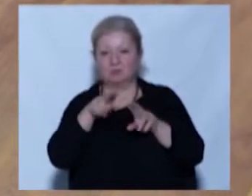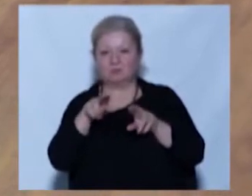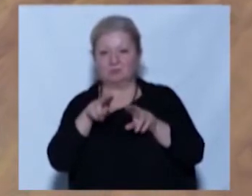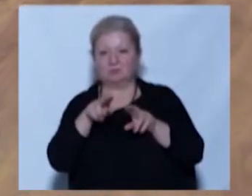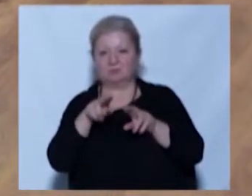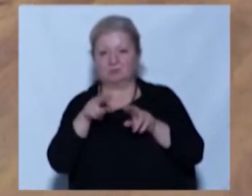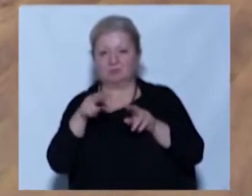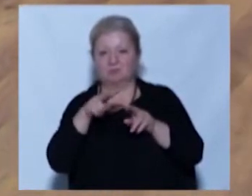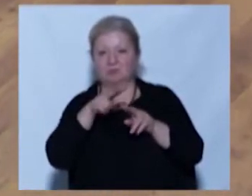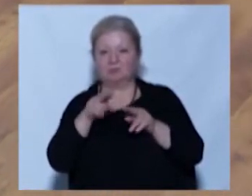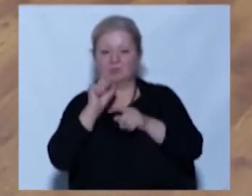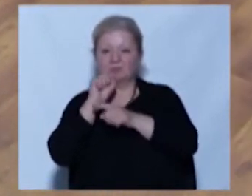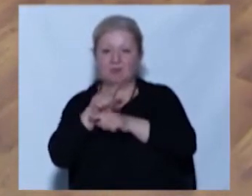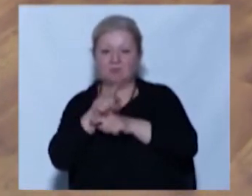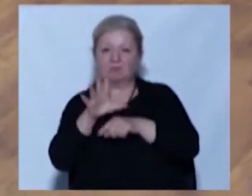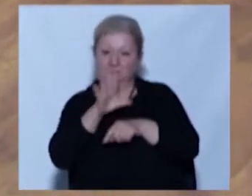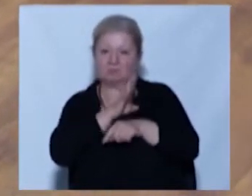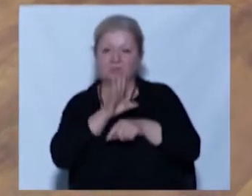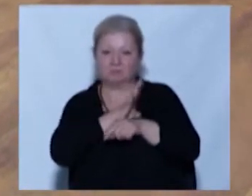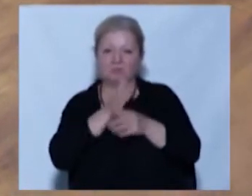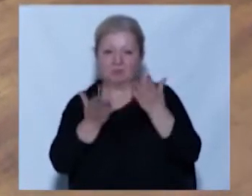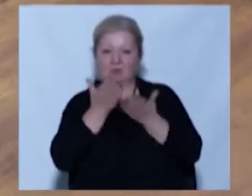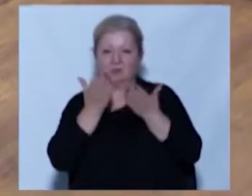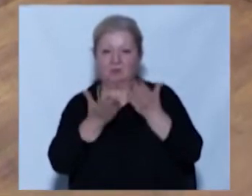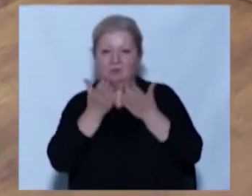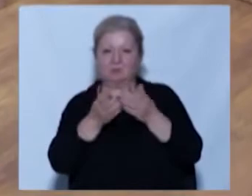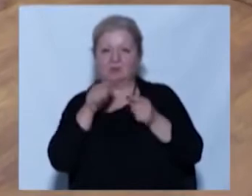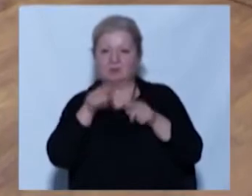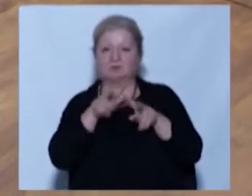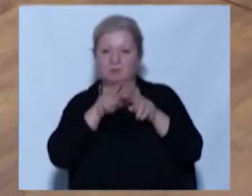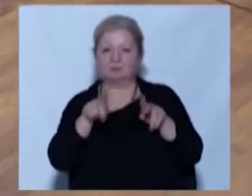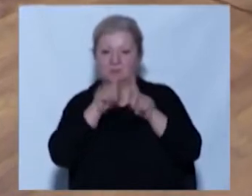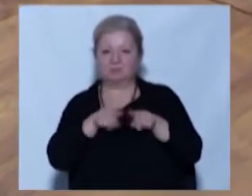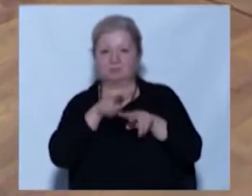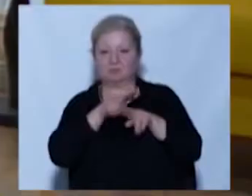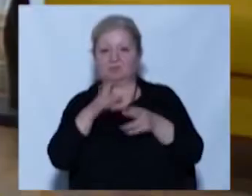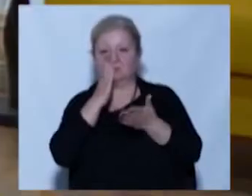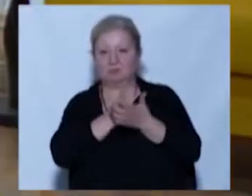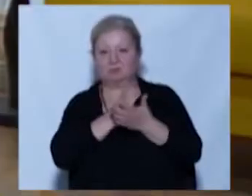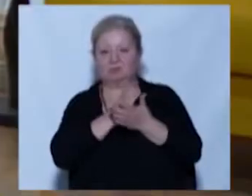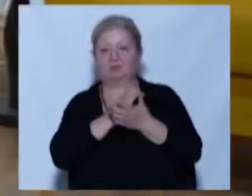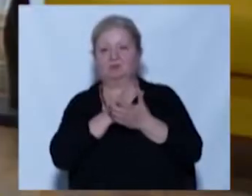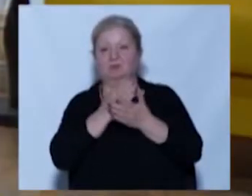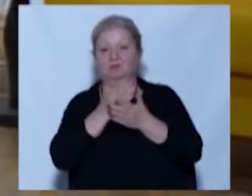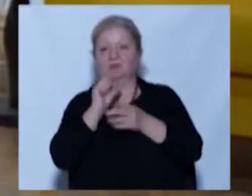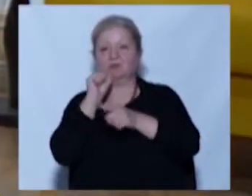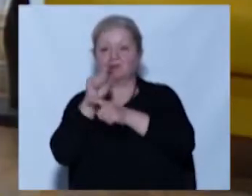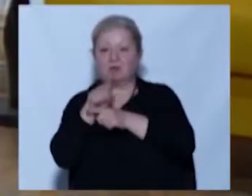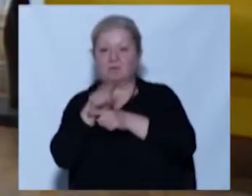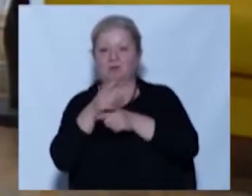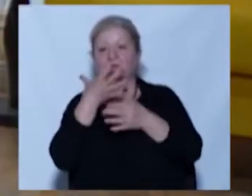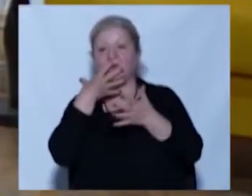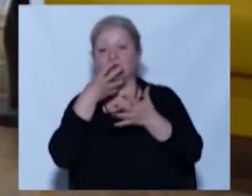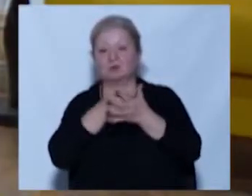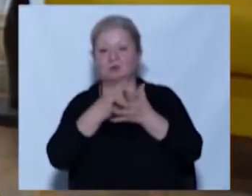თქვენ ასეთი ტიპის დავალებები ალბათ სკოლაში უკვე გქონიათ. ესეც ერთ-ერთი დავალებაა საკუთარი ოჯახის